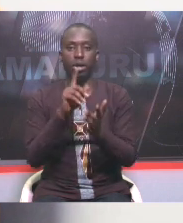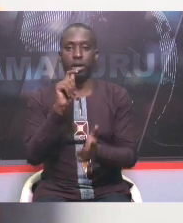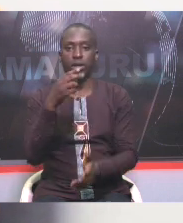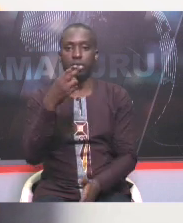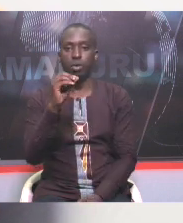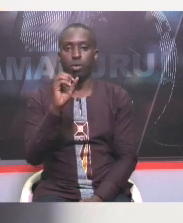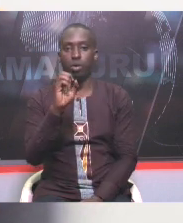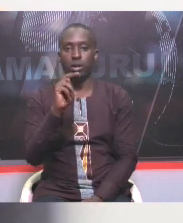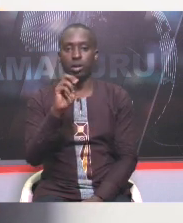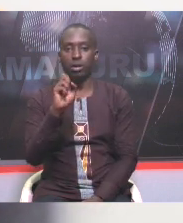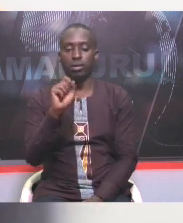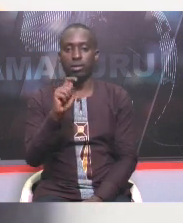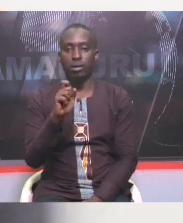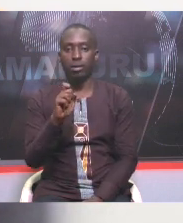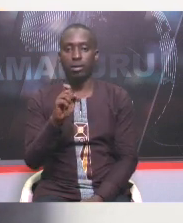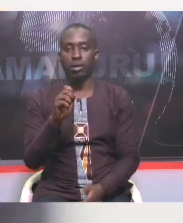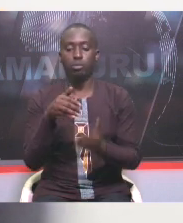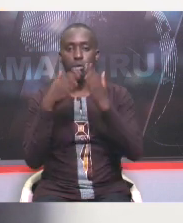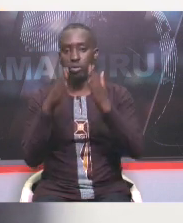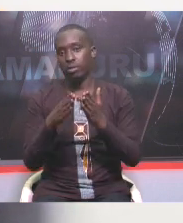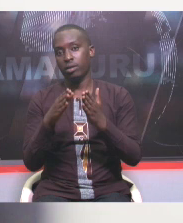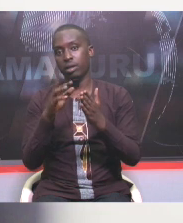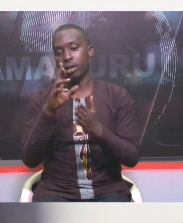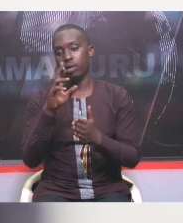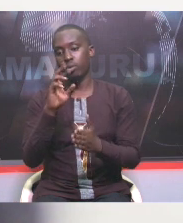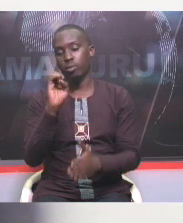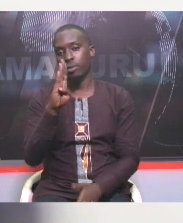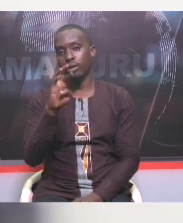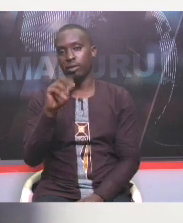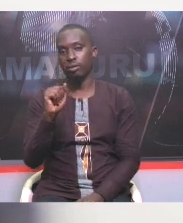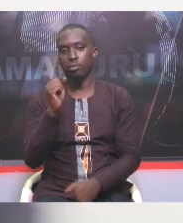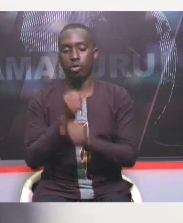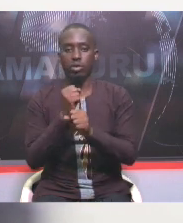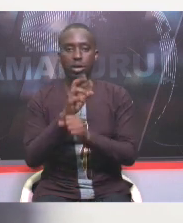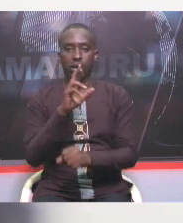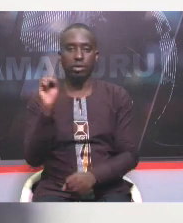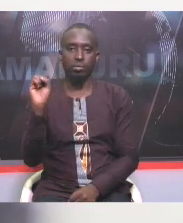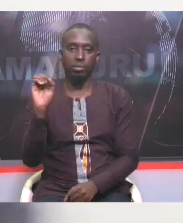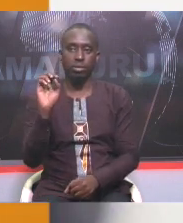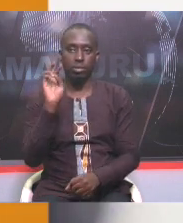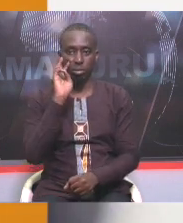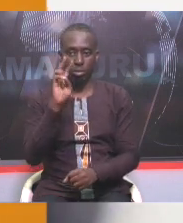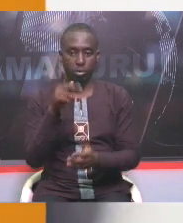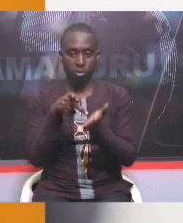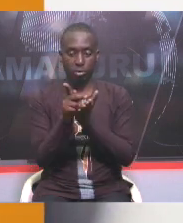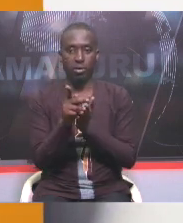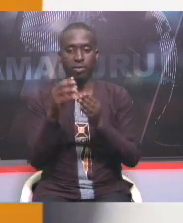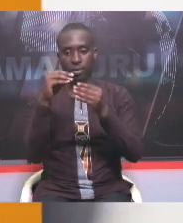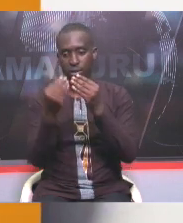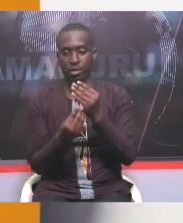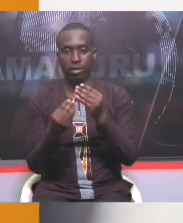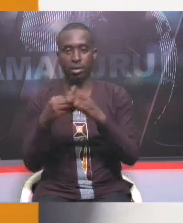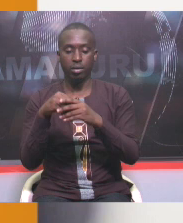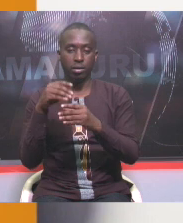umuyobozi mukuru w'ibitaro bya Mibirizi, Nkurikiye Domitien, umukozi wa RSSB ushinzwe kugenzura inyemezabwishyu arizo fakturi mu bitaro